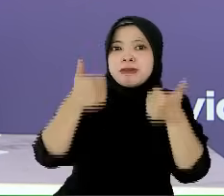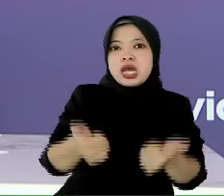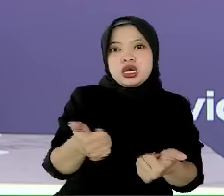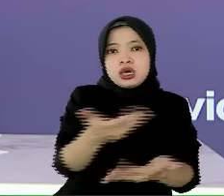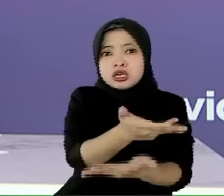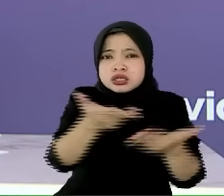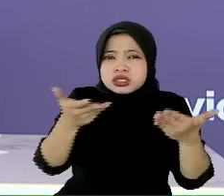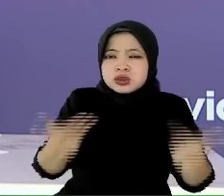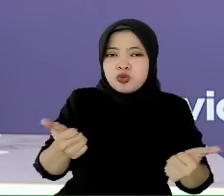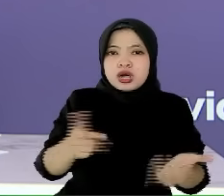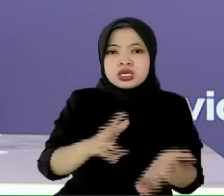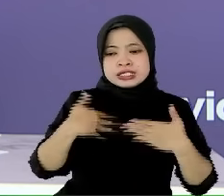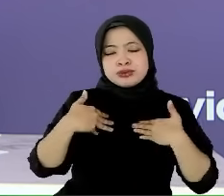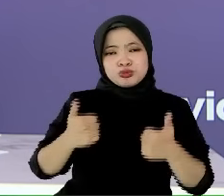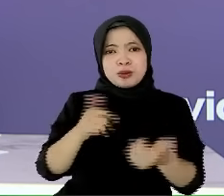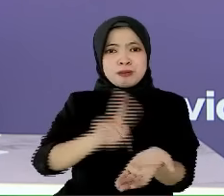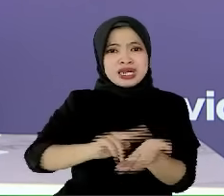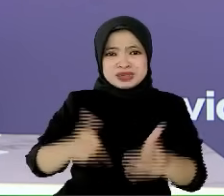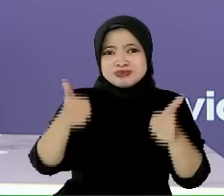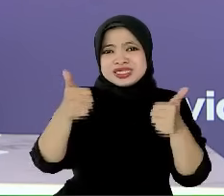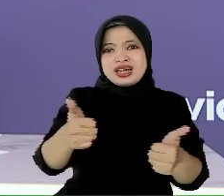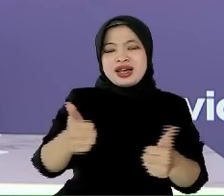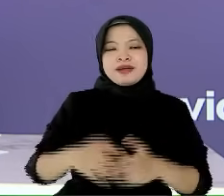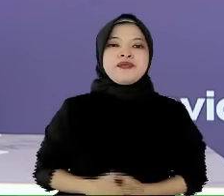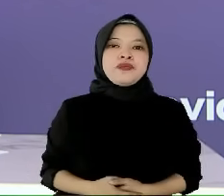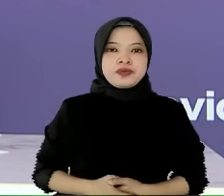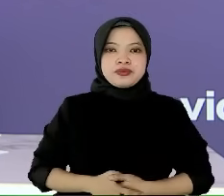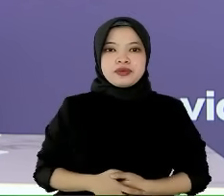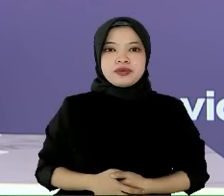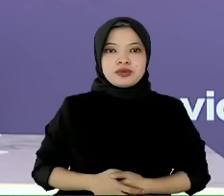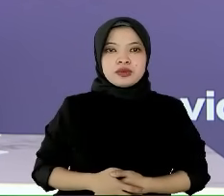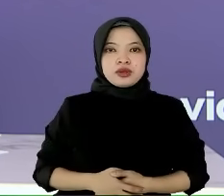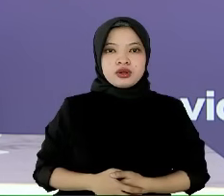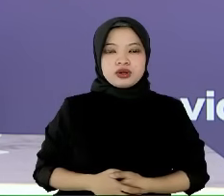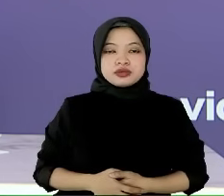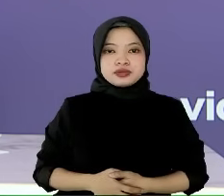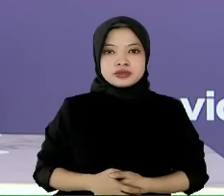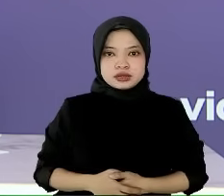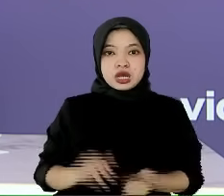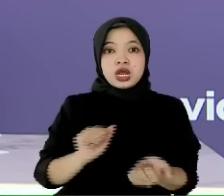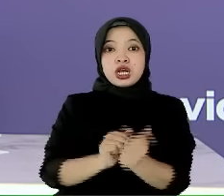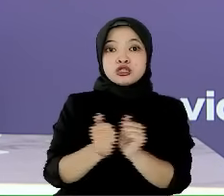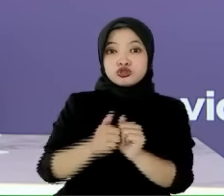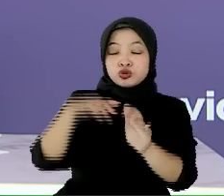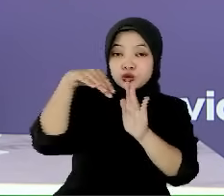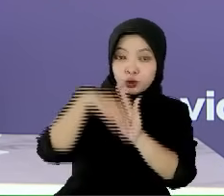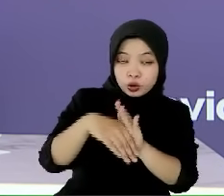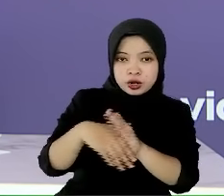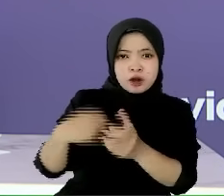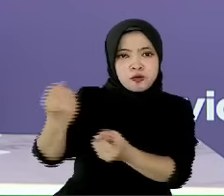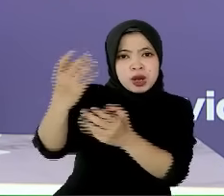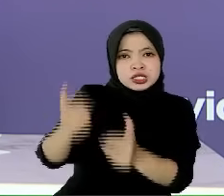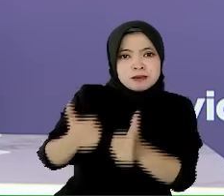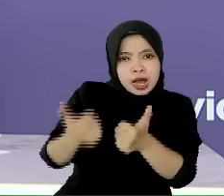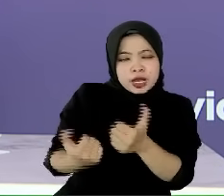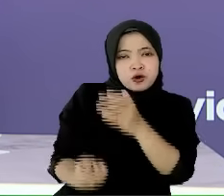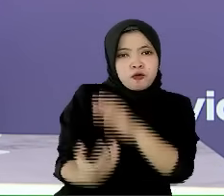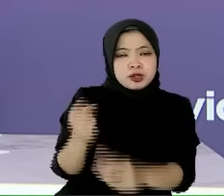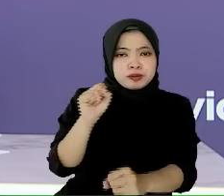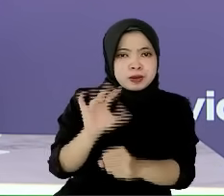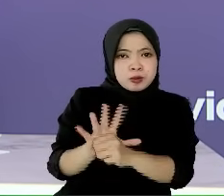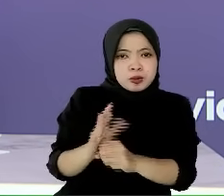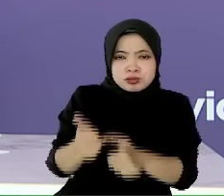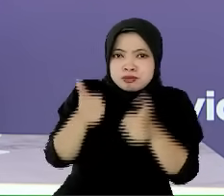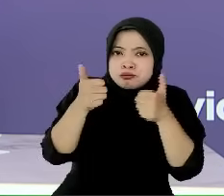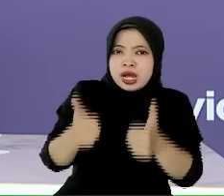agar seluruhnya dapat sembuh. Penurunan kasus yang terjadi serta perkembangan yang baik ini tidak boleh membuat kita